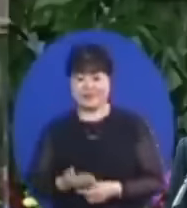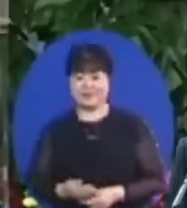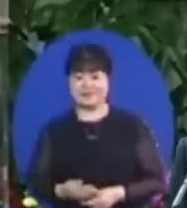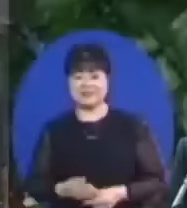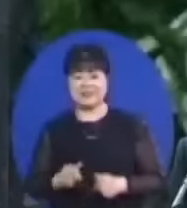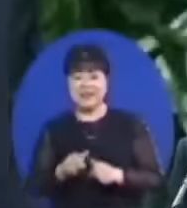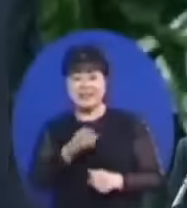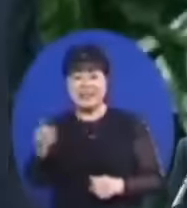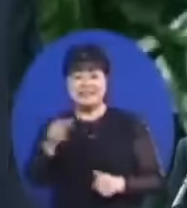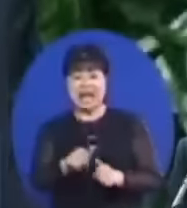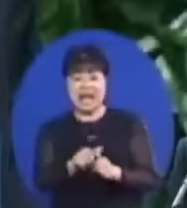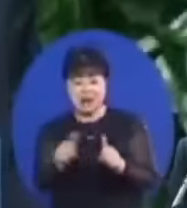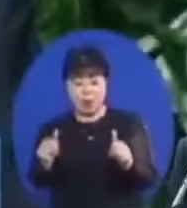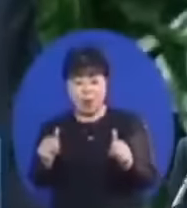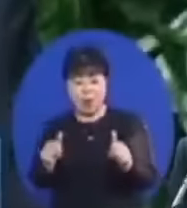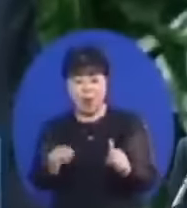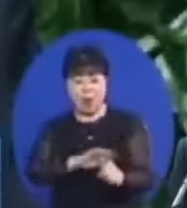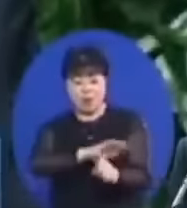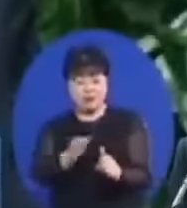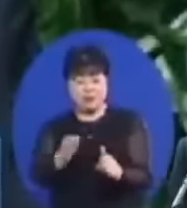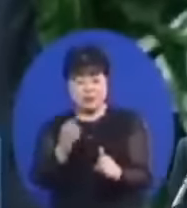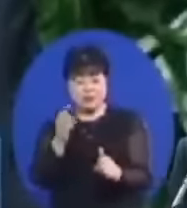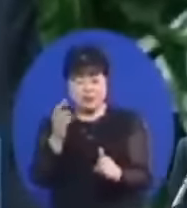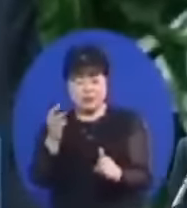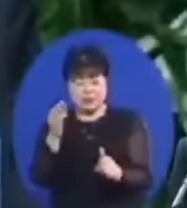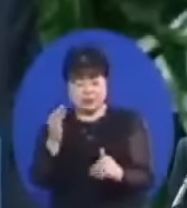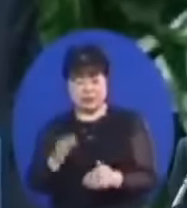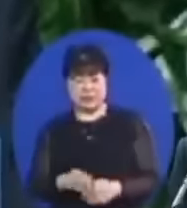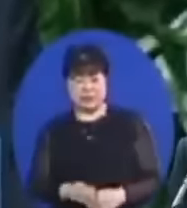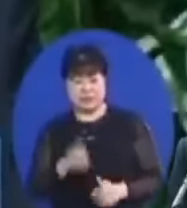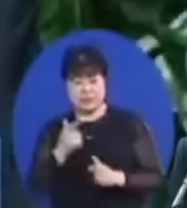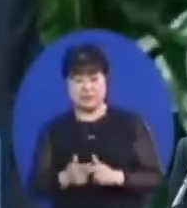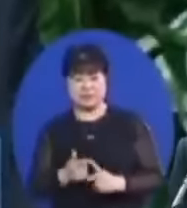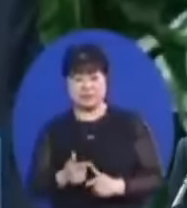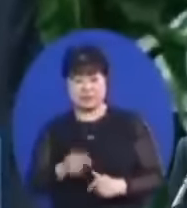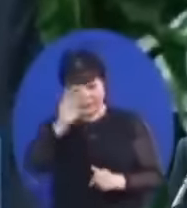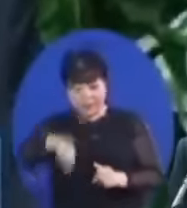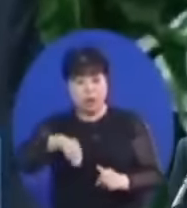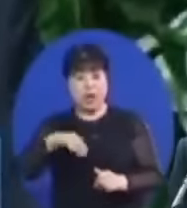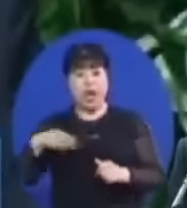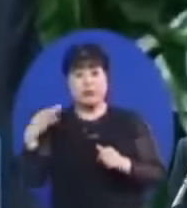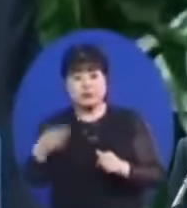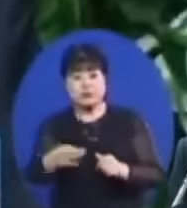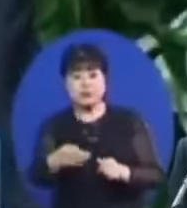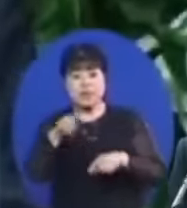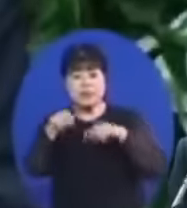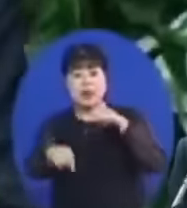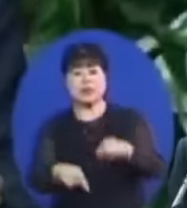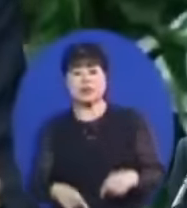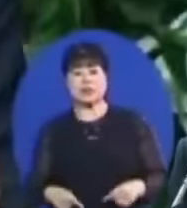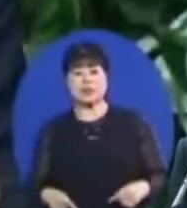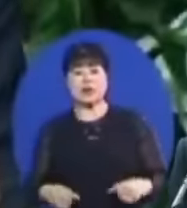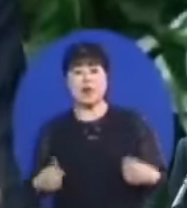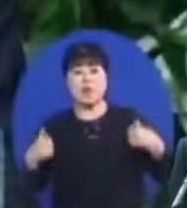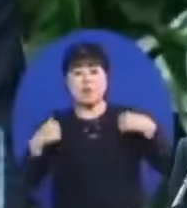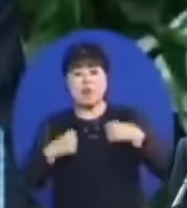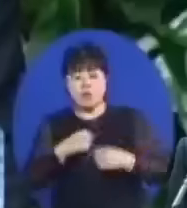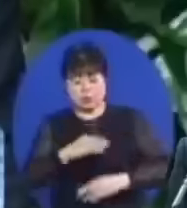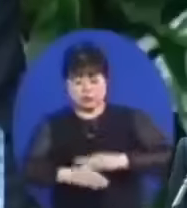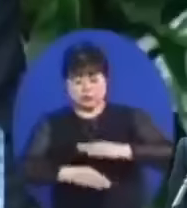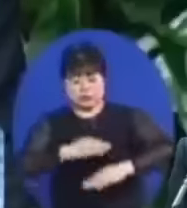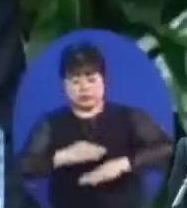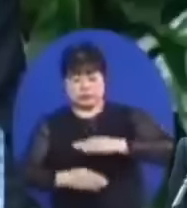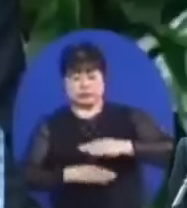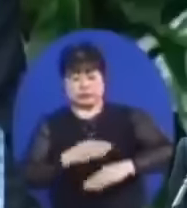나사로가 무덤에 나흘 동안 있다가 예수님이 나사로야 나오라고 할 때 나올 때 온몸에 수의를